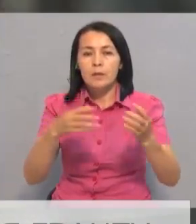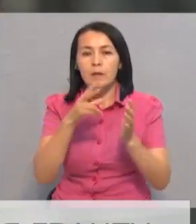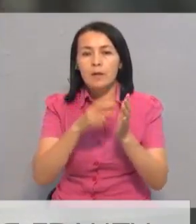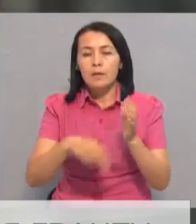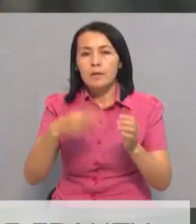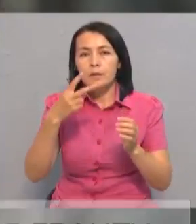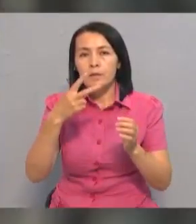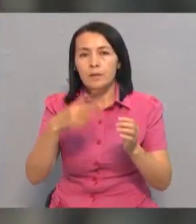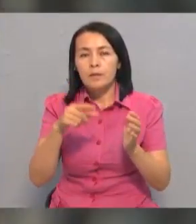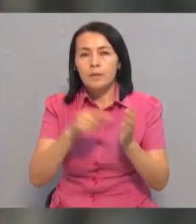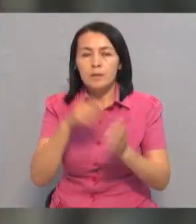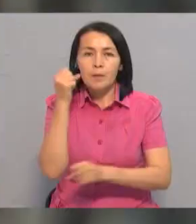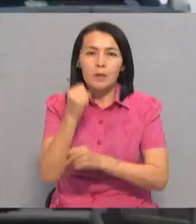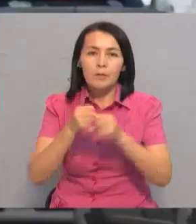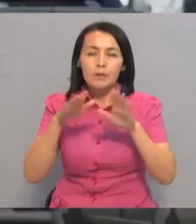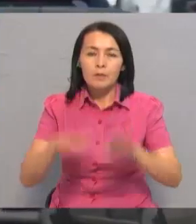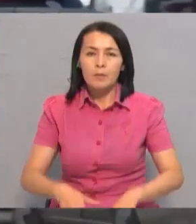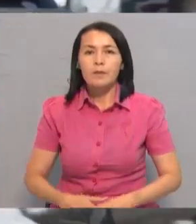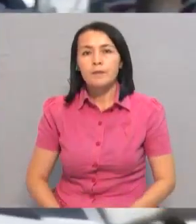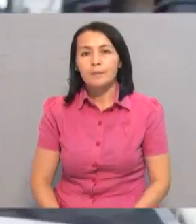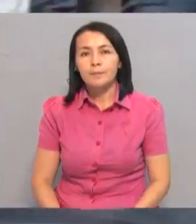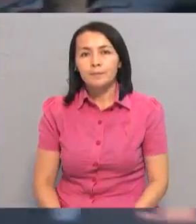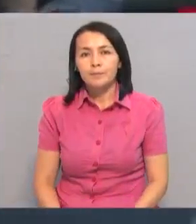827 рабочих мест